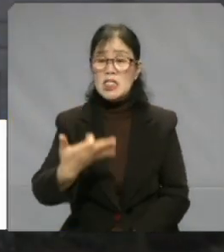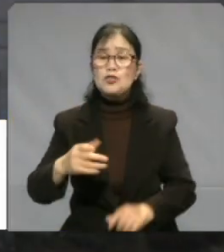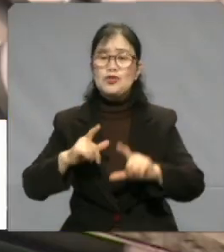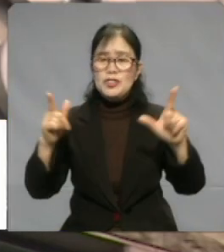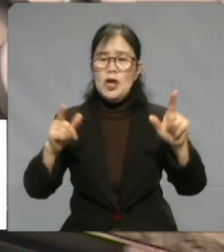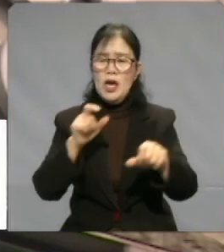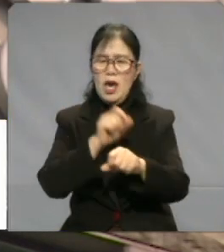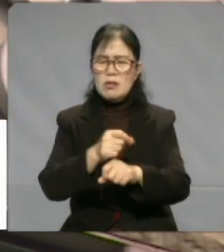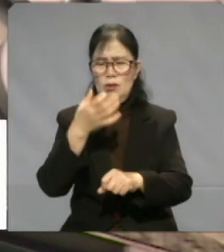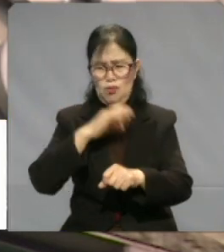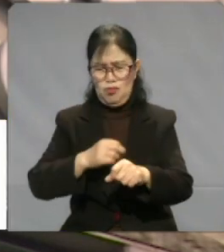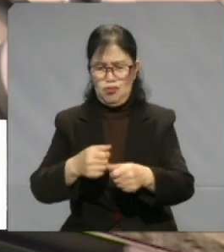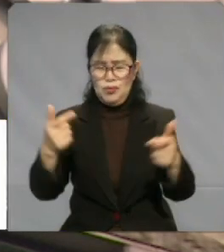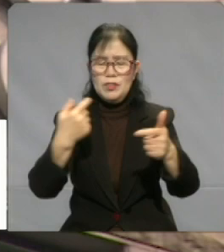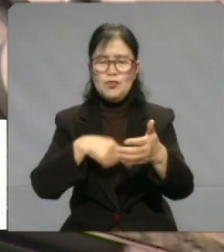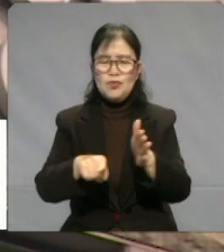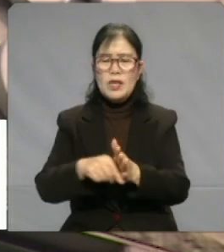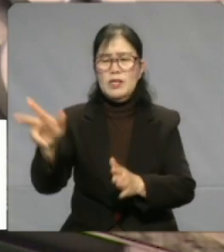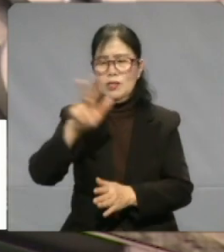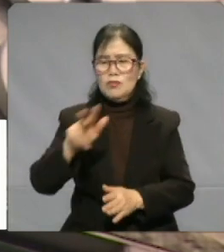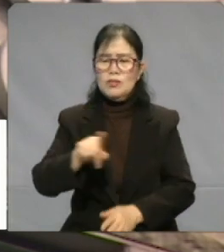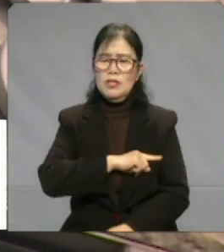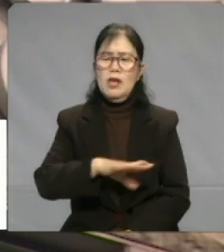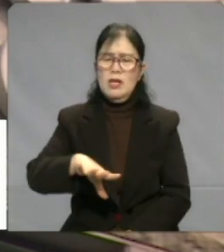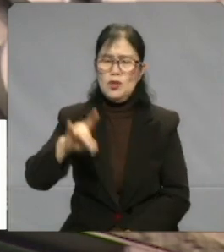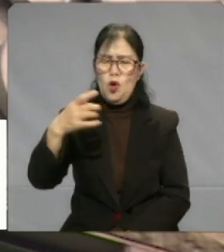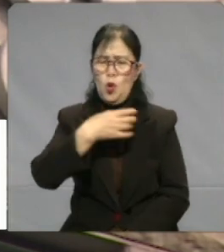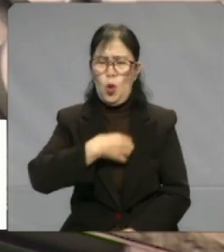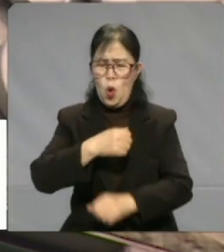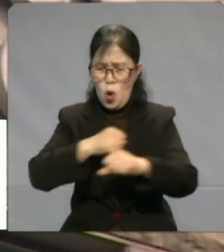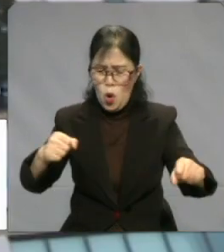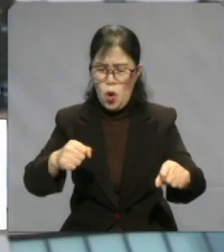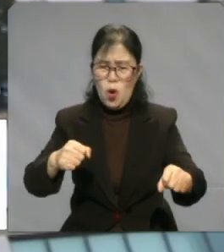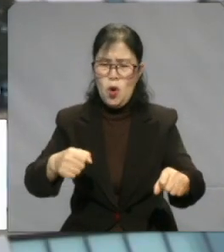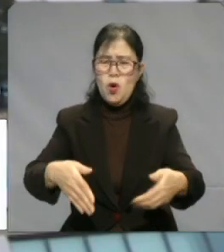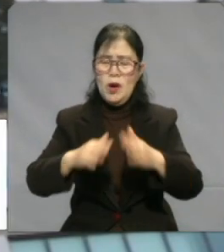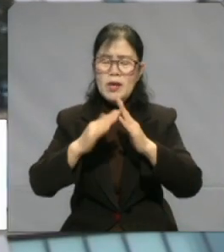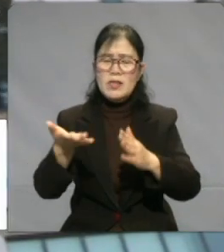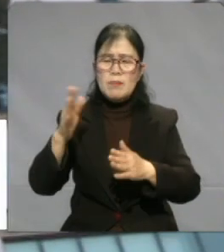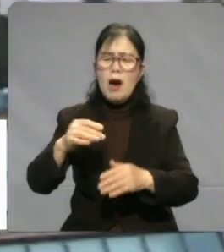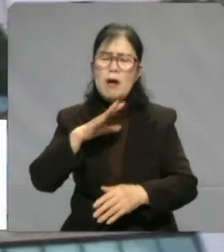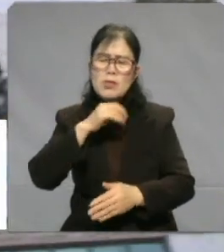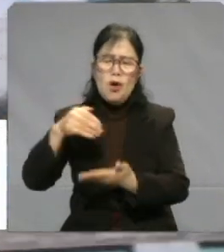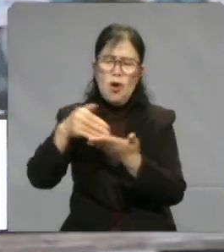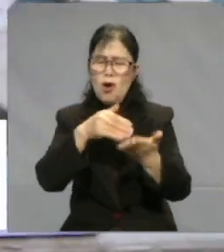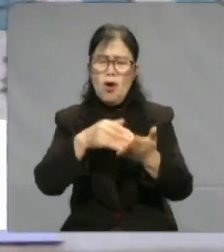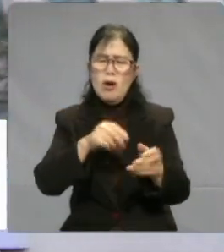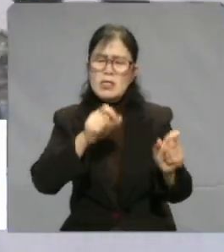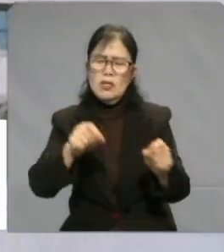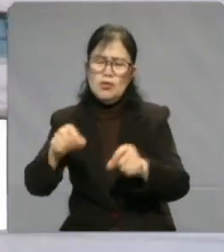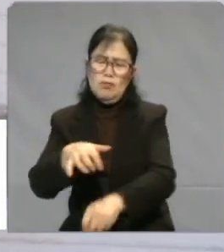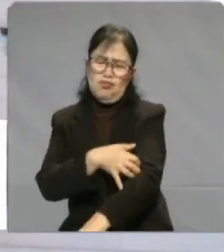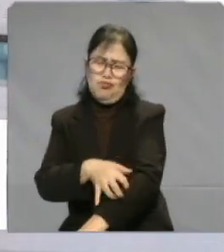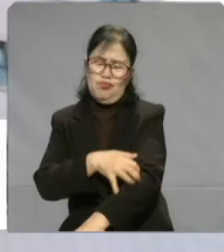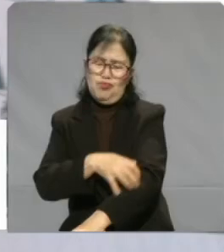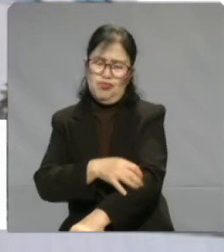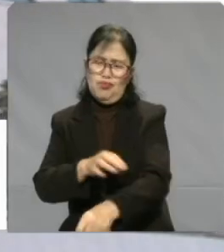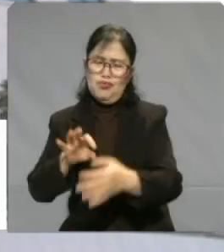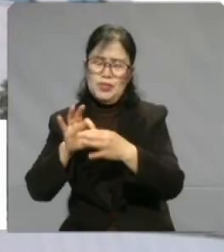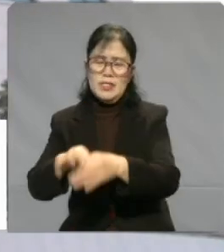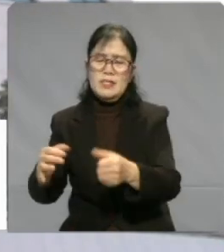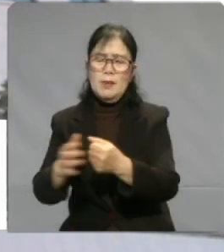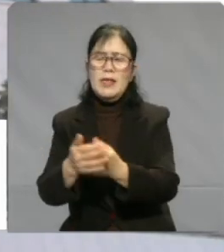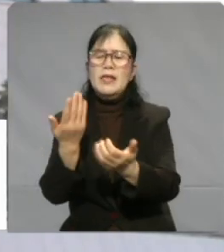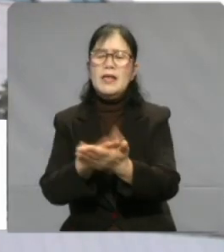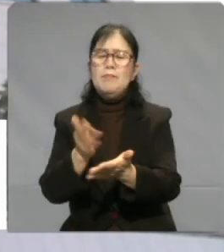행정 효율을 높이기 위해 전국 최초로 광역동 체제를 도입했지만 민원 처리 지원 등 주민 불편이 있따라 행정 체제를